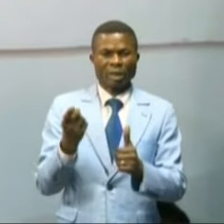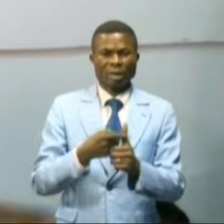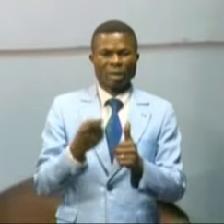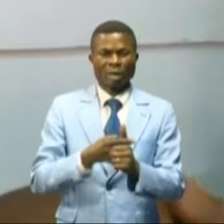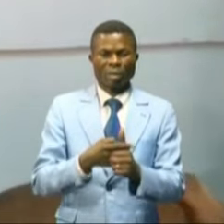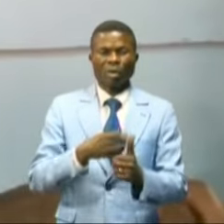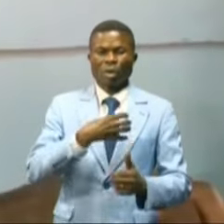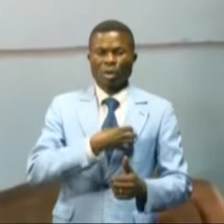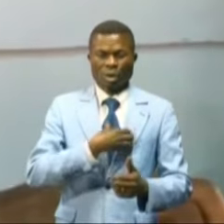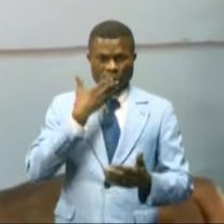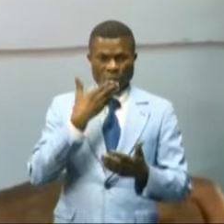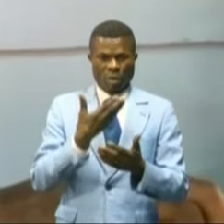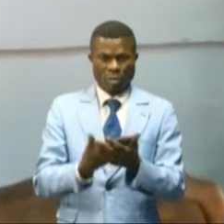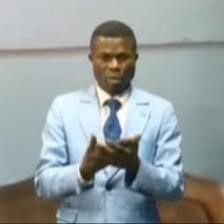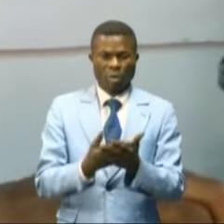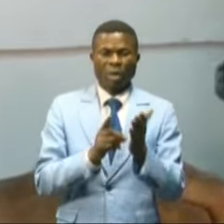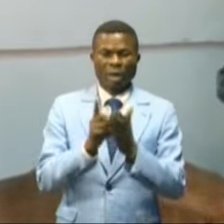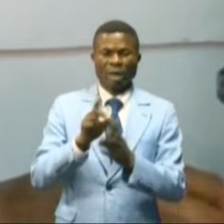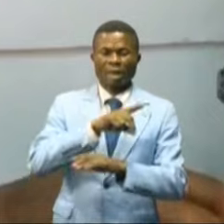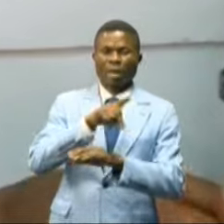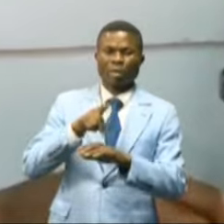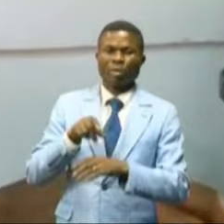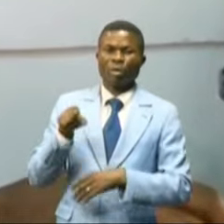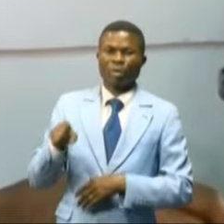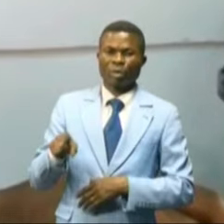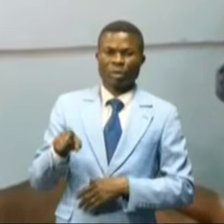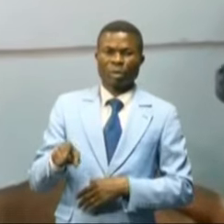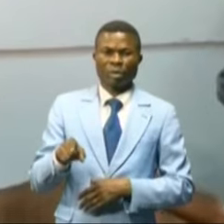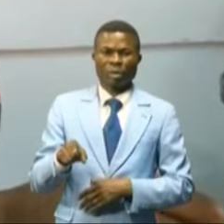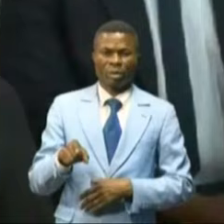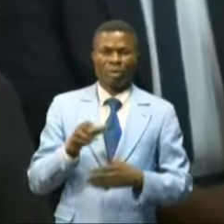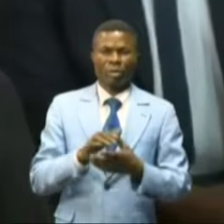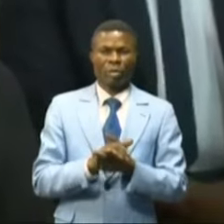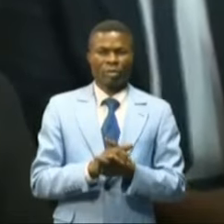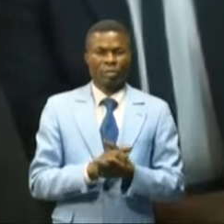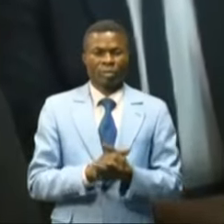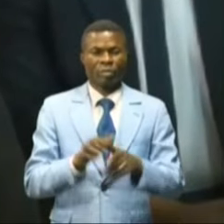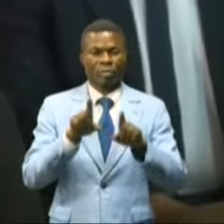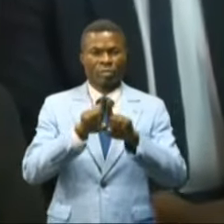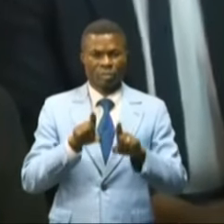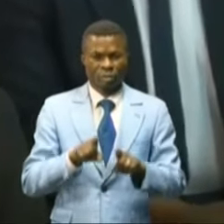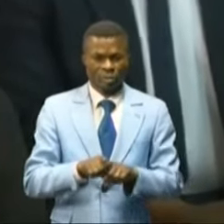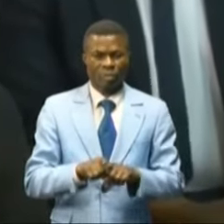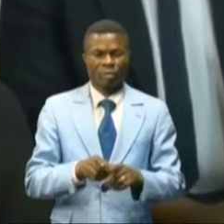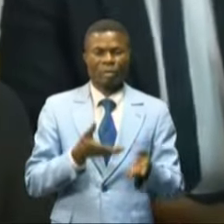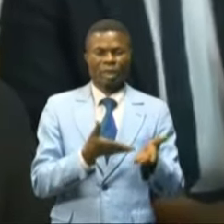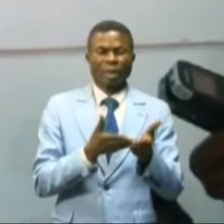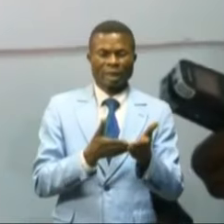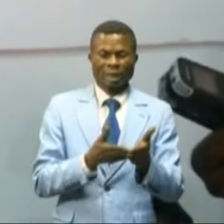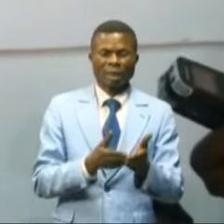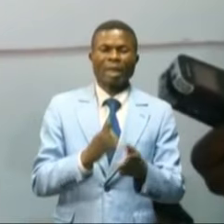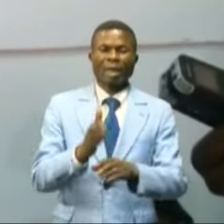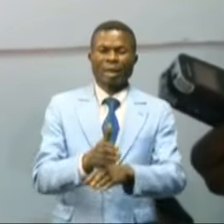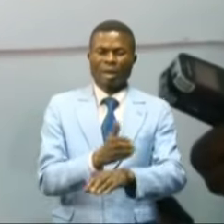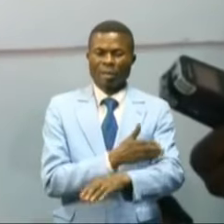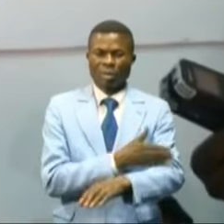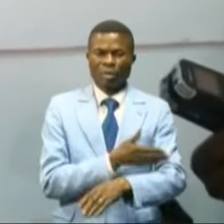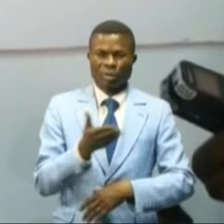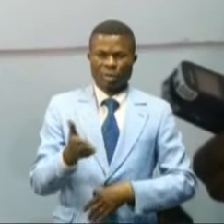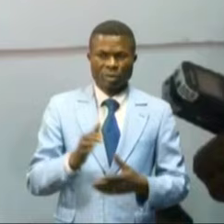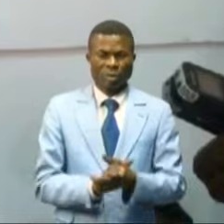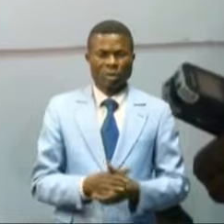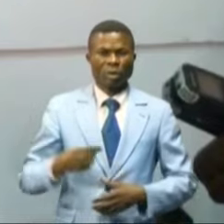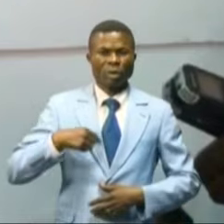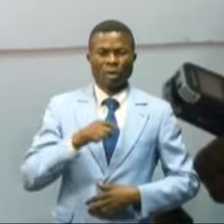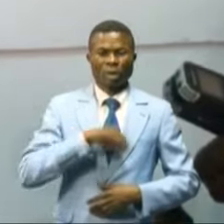de l'actuel gouvernement provincial d'accompagner et soutenir les activités des jeunes. Il nous faut